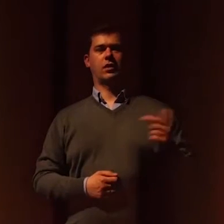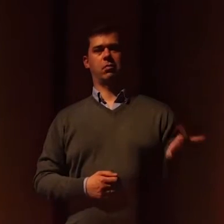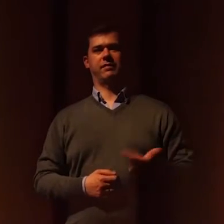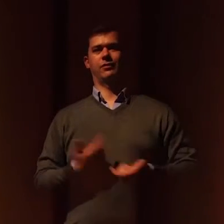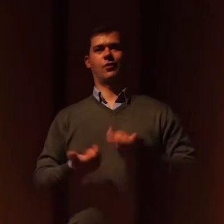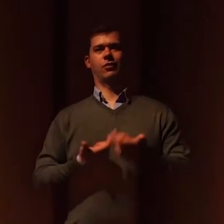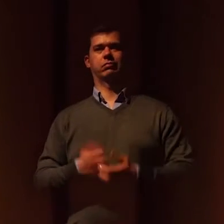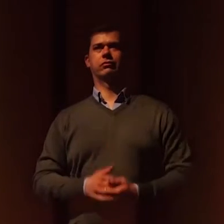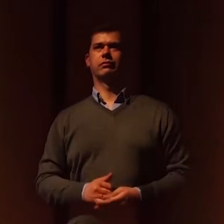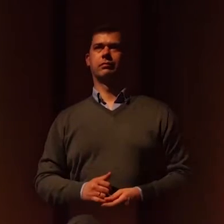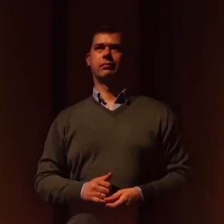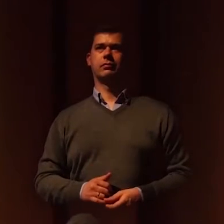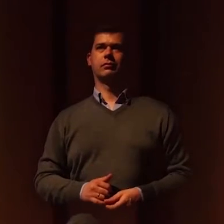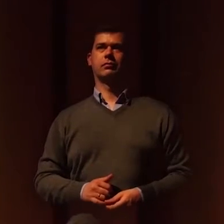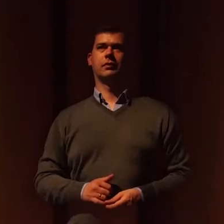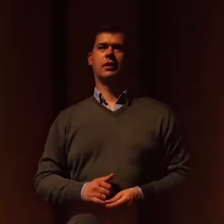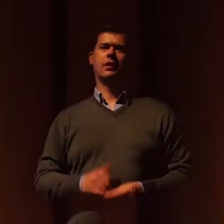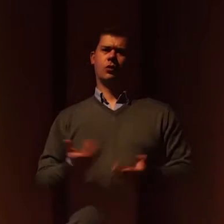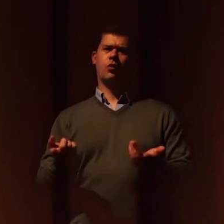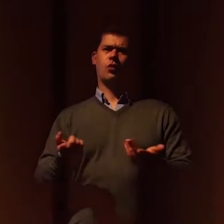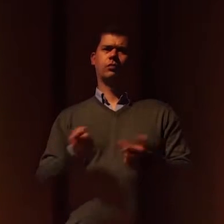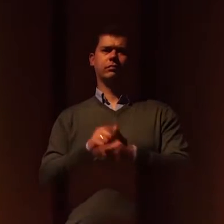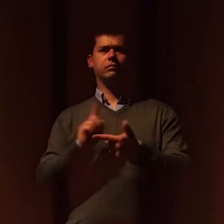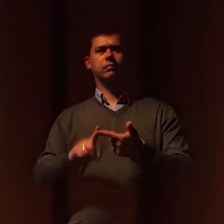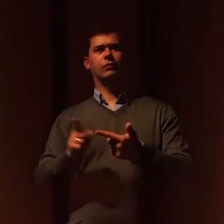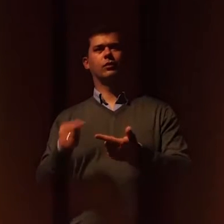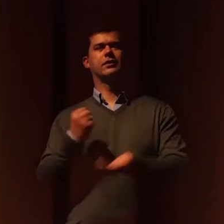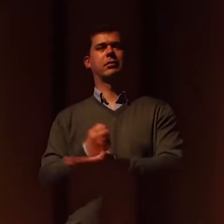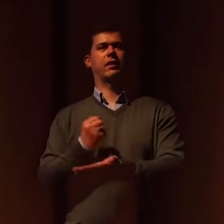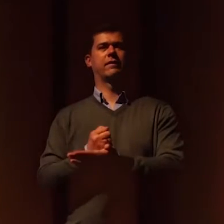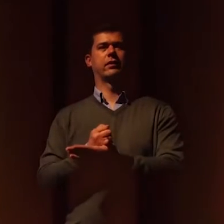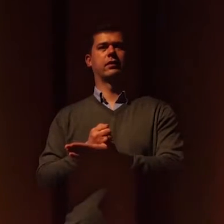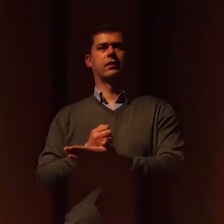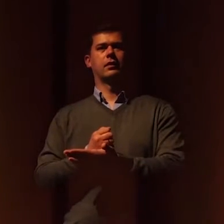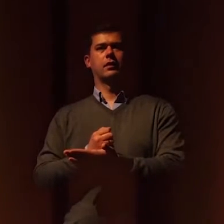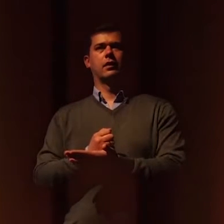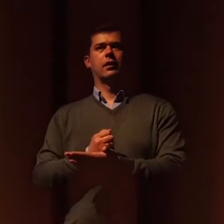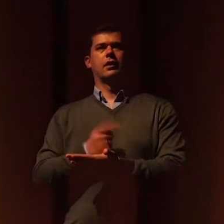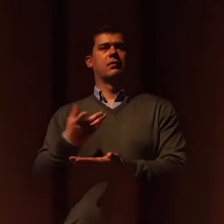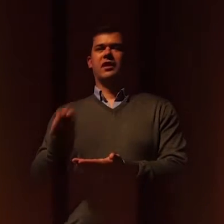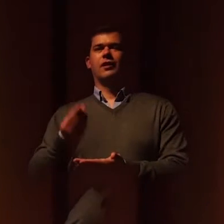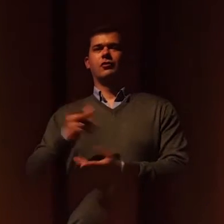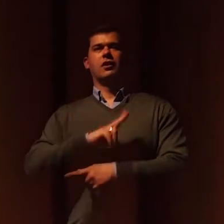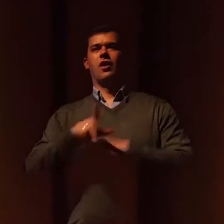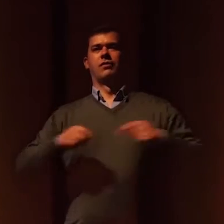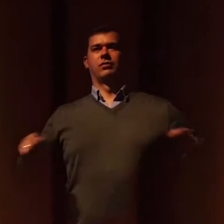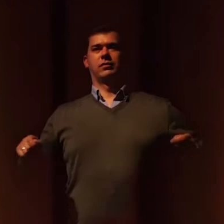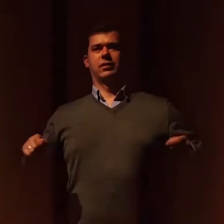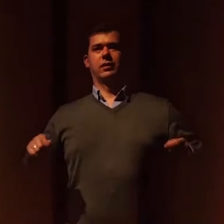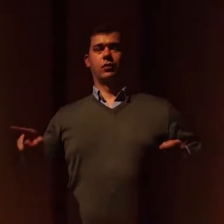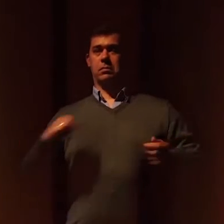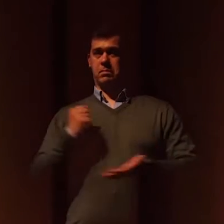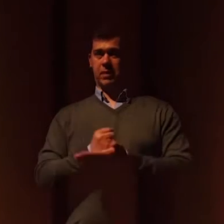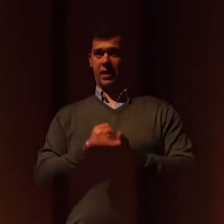tutaj zupełnie być brana pod uwagę także to są oczywiście To są sprawy nie rozstrzygane tak zaczy